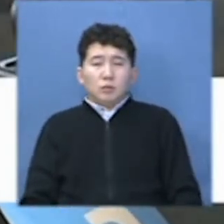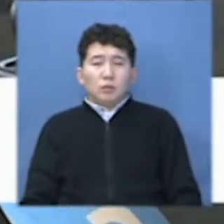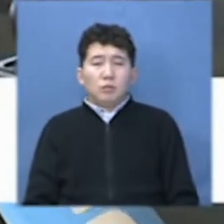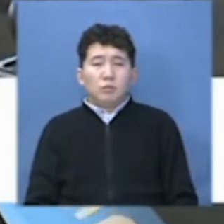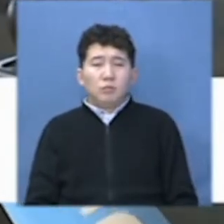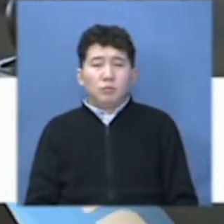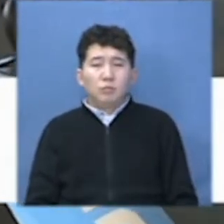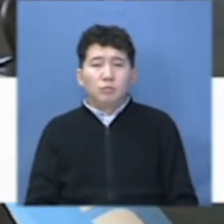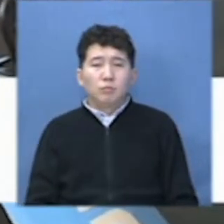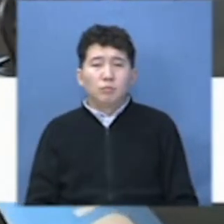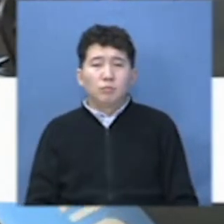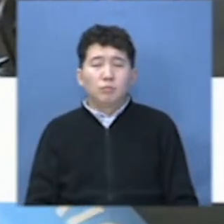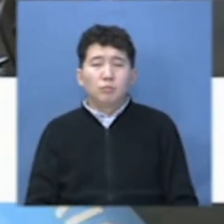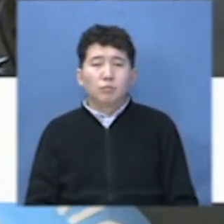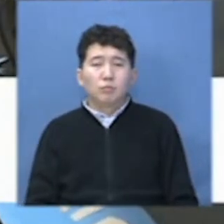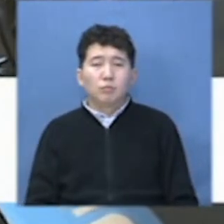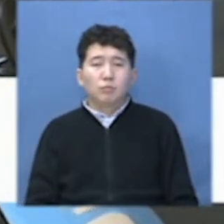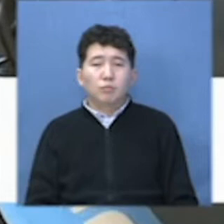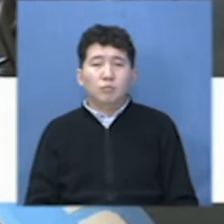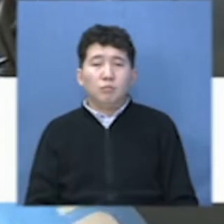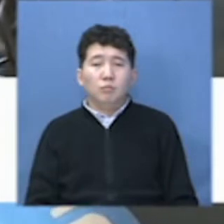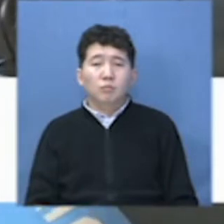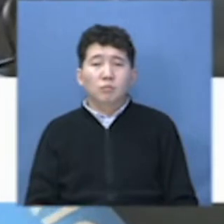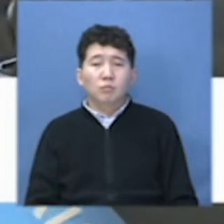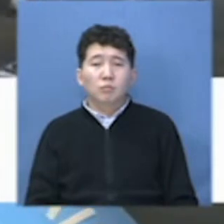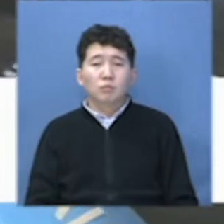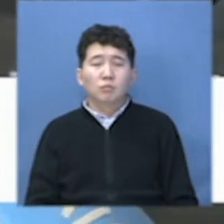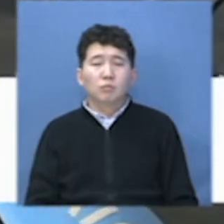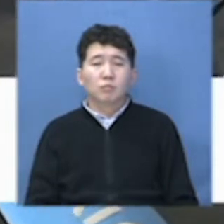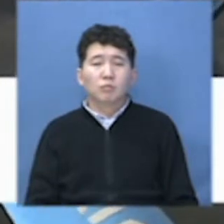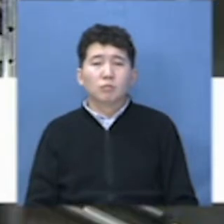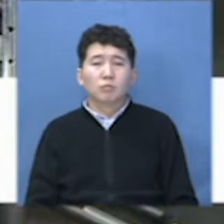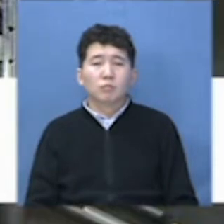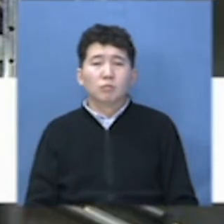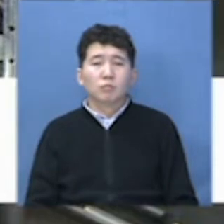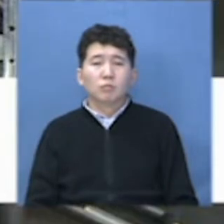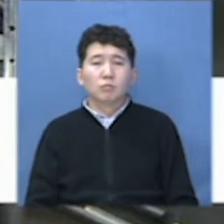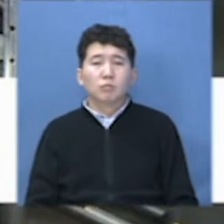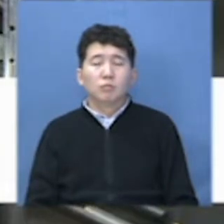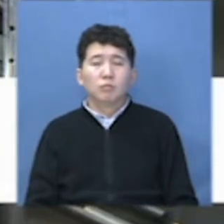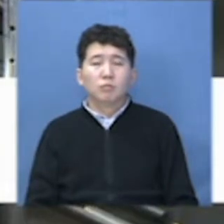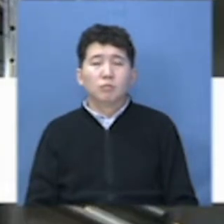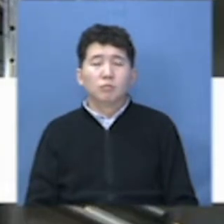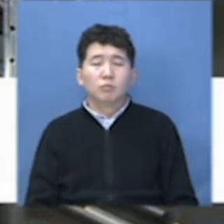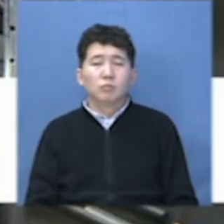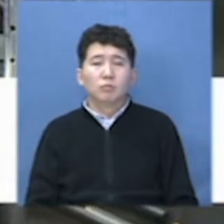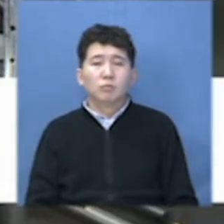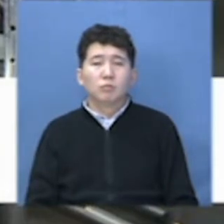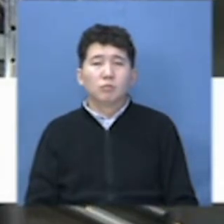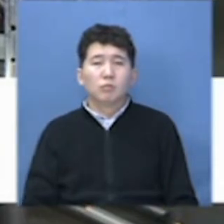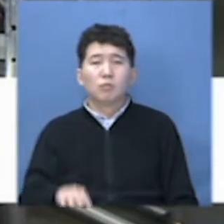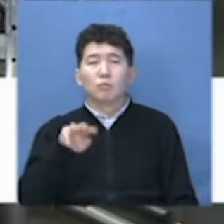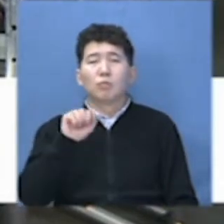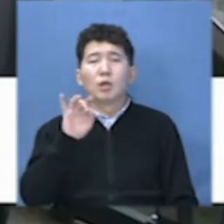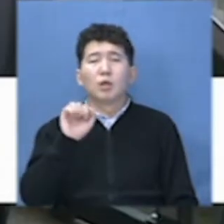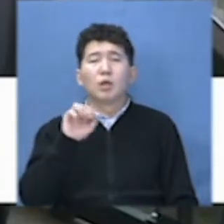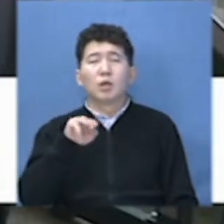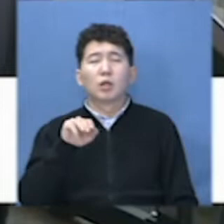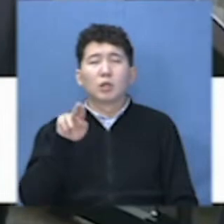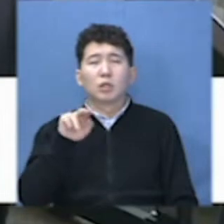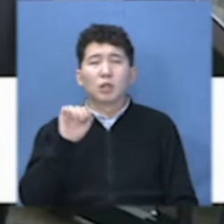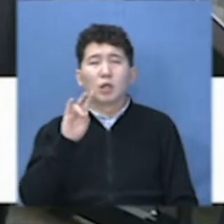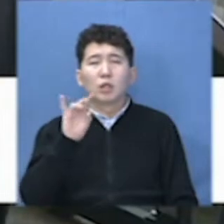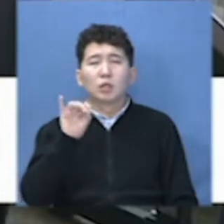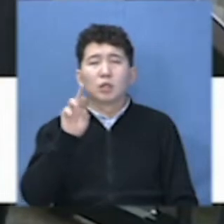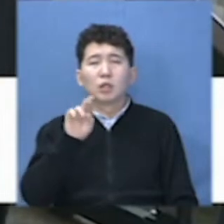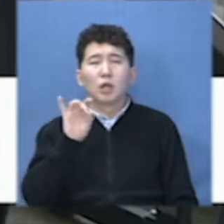У чёрного моря явившийся мне. Әуезді әнді әуелеткен Марат Данияров қазір